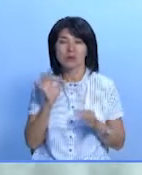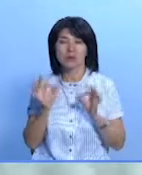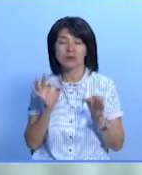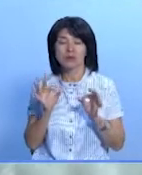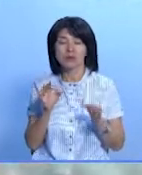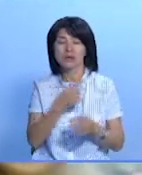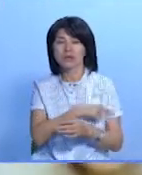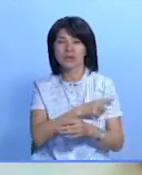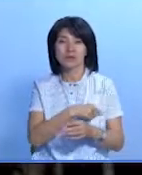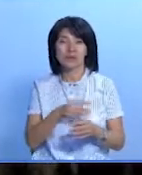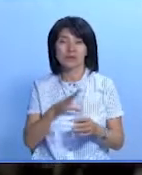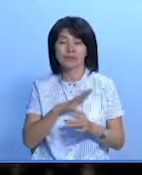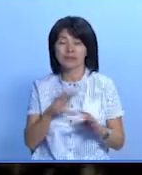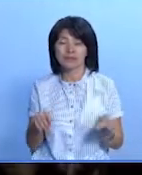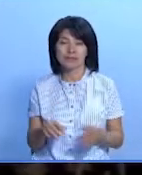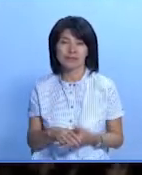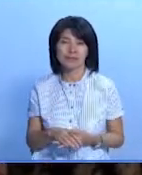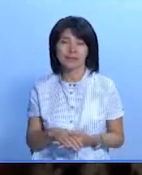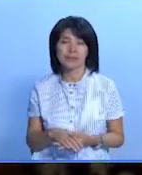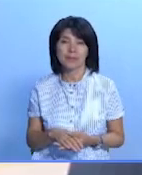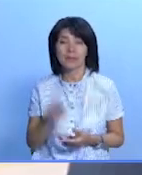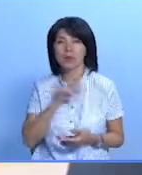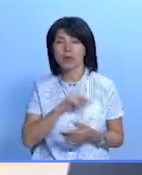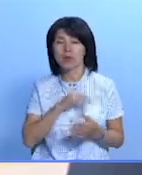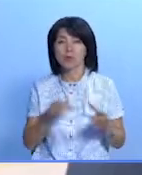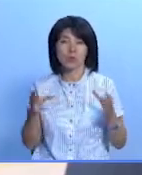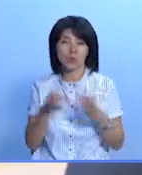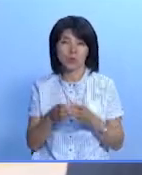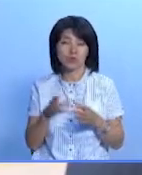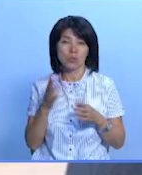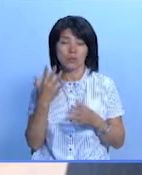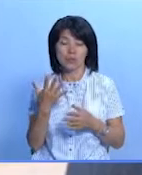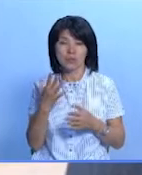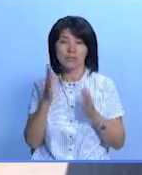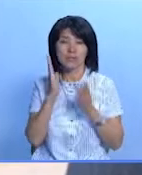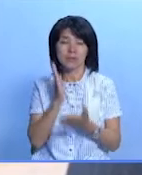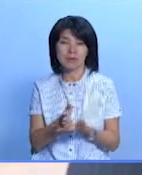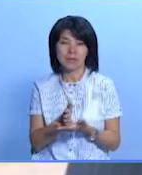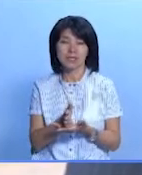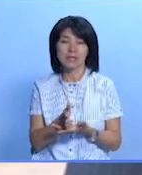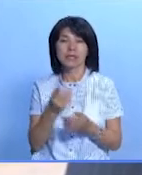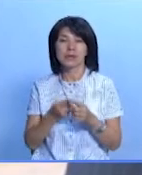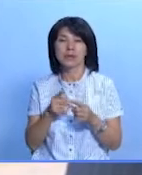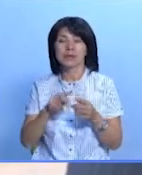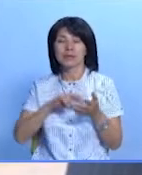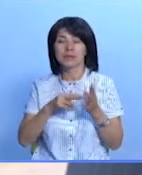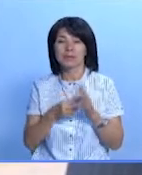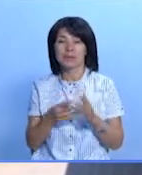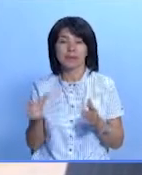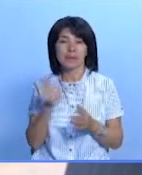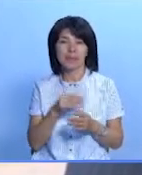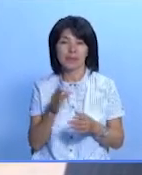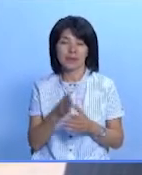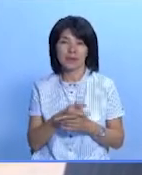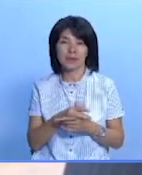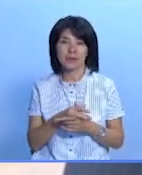бойынша мониторингтік топ тексеріс жүргізе бастады. Работа группы ведется по 5 основным направлениям. Мониторингтік топтың жұмысы негізі 5